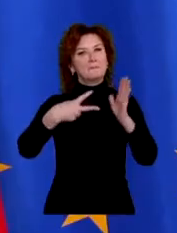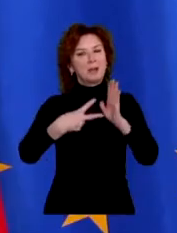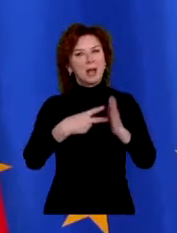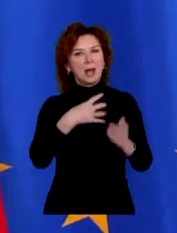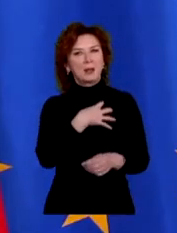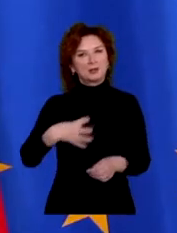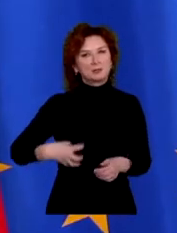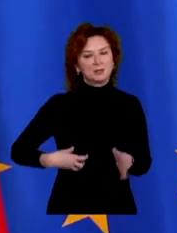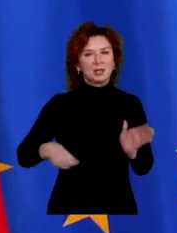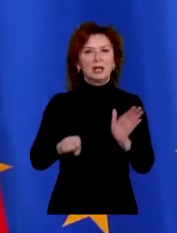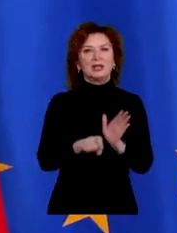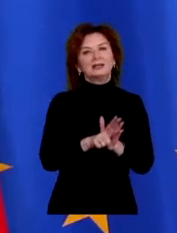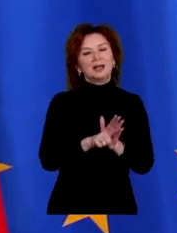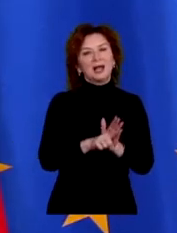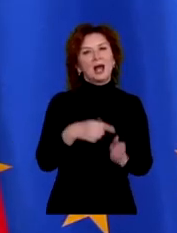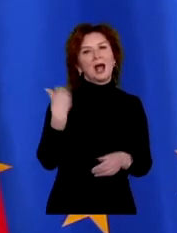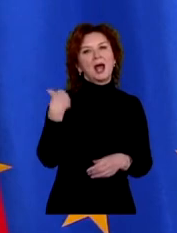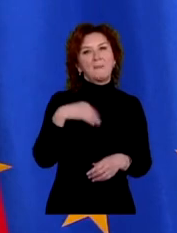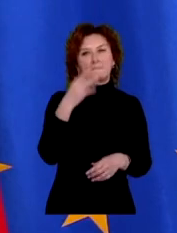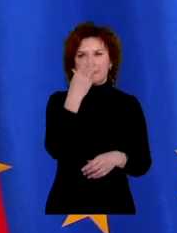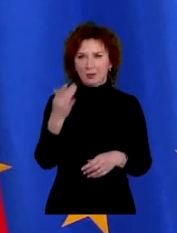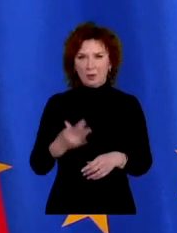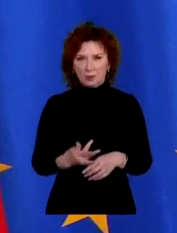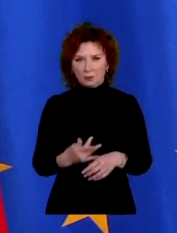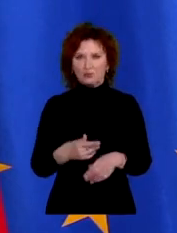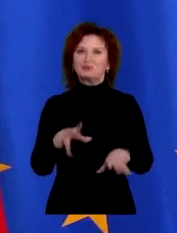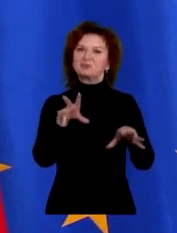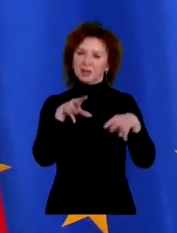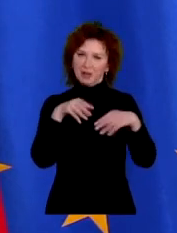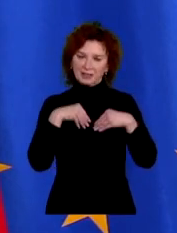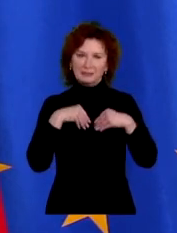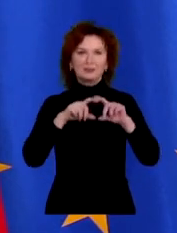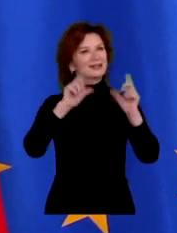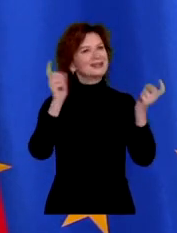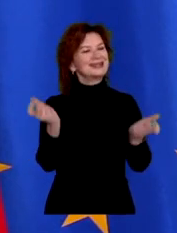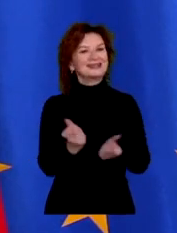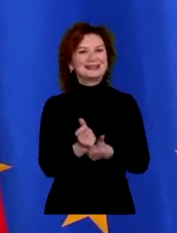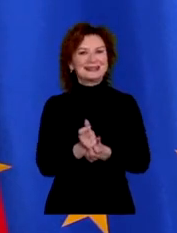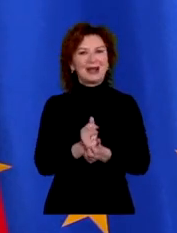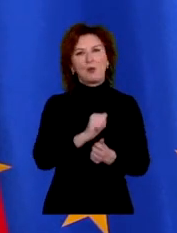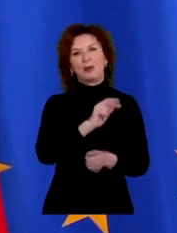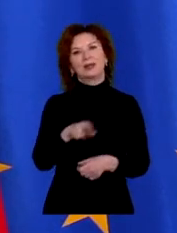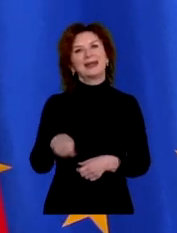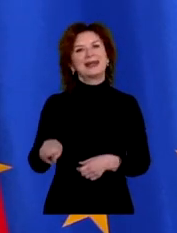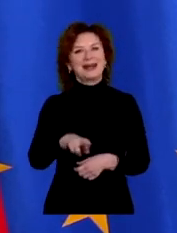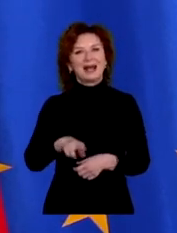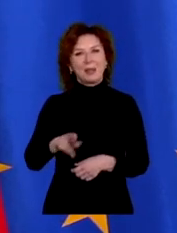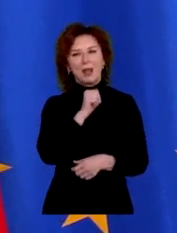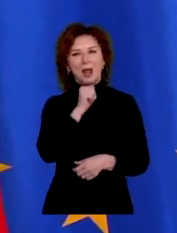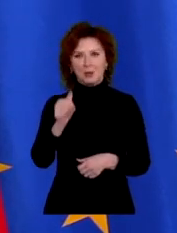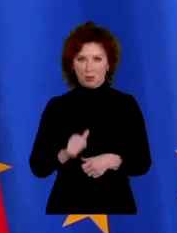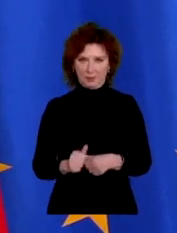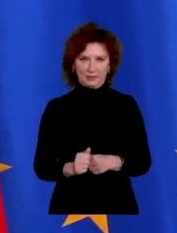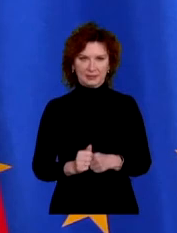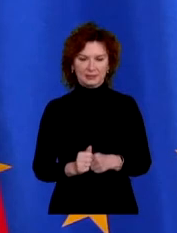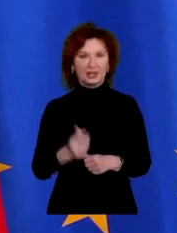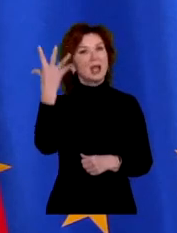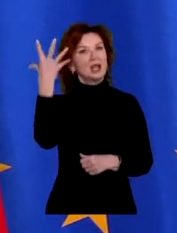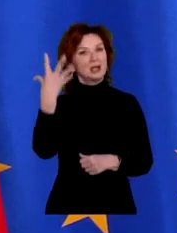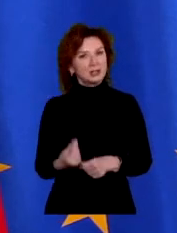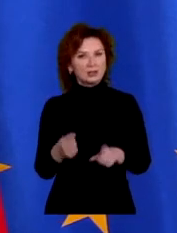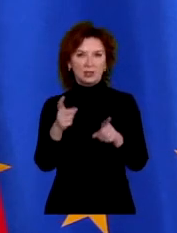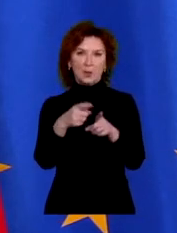akceptację całej Rady Europejskiej, będzie wykonywana przez Komisję Europejską. Warto też wspomnieć, że na jesień, w